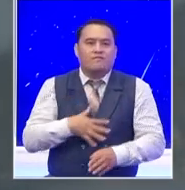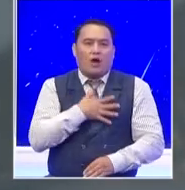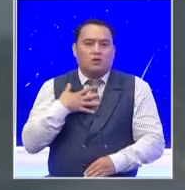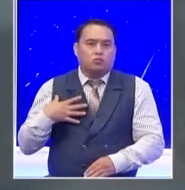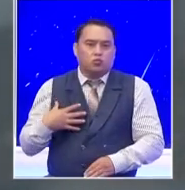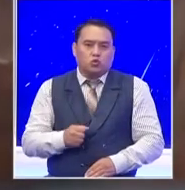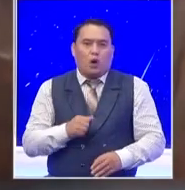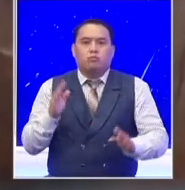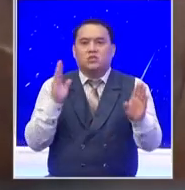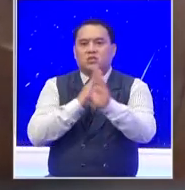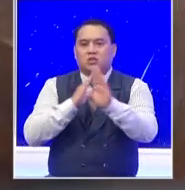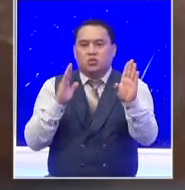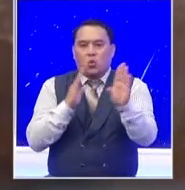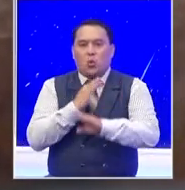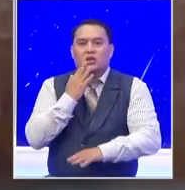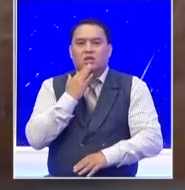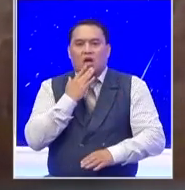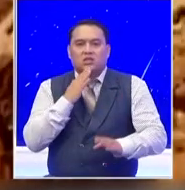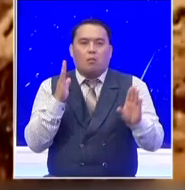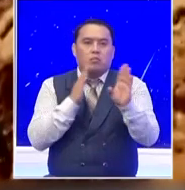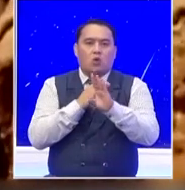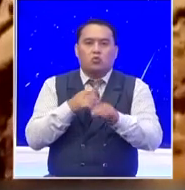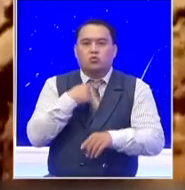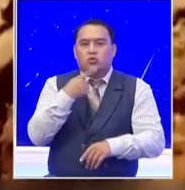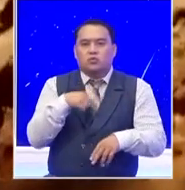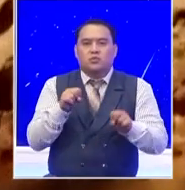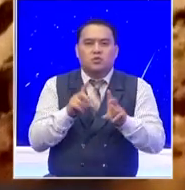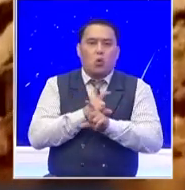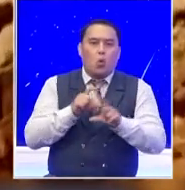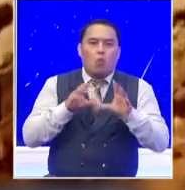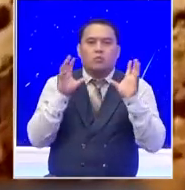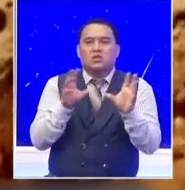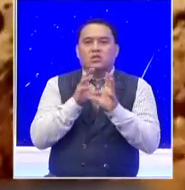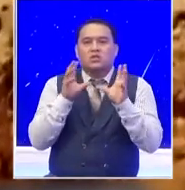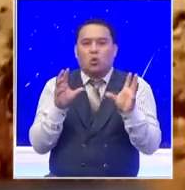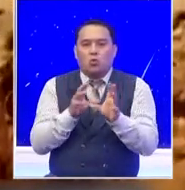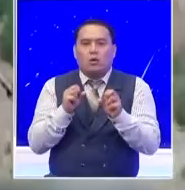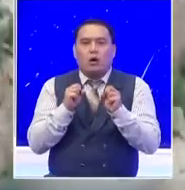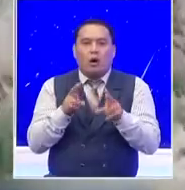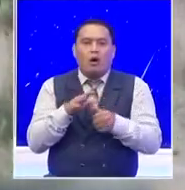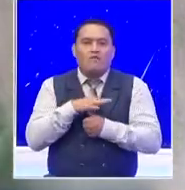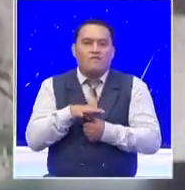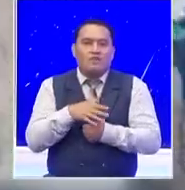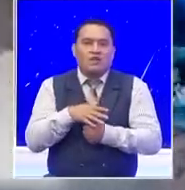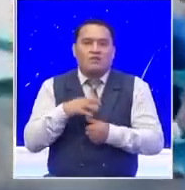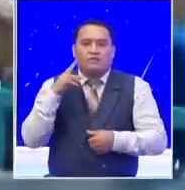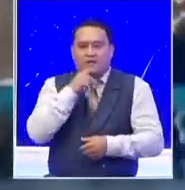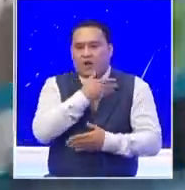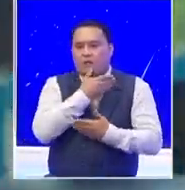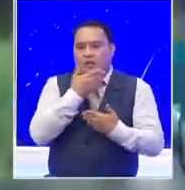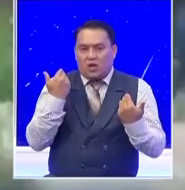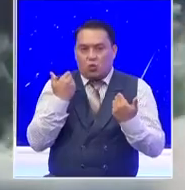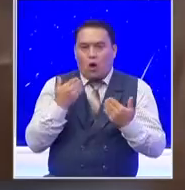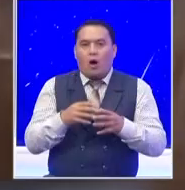у защитников природы. В Национальном природном парке уверяют, что этот объект берегут как зеницу ока, и от вертолетов никакого вреда нет.